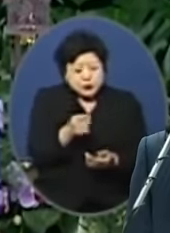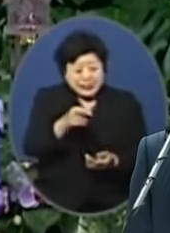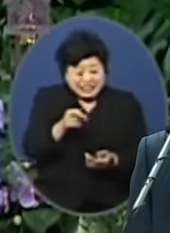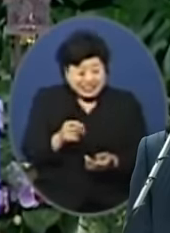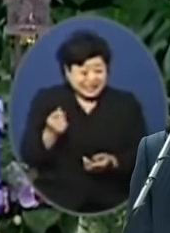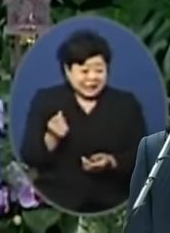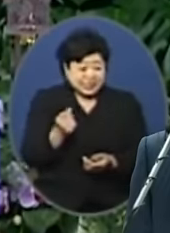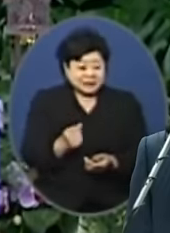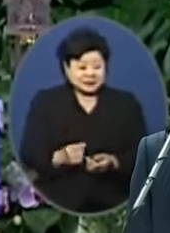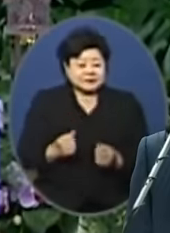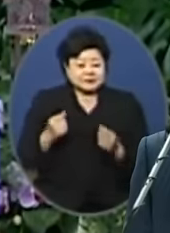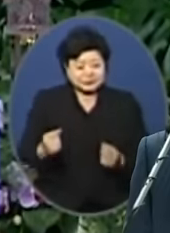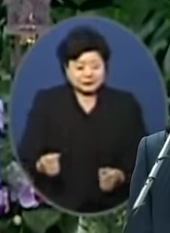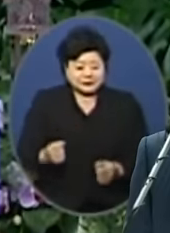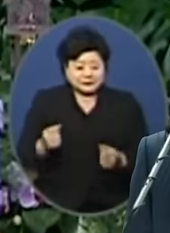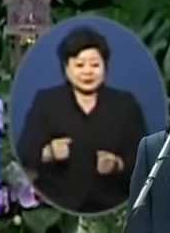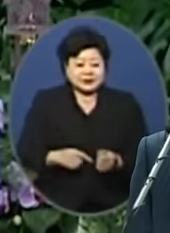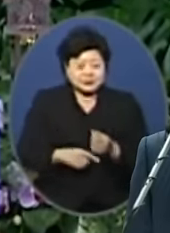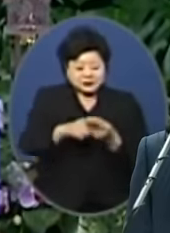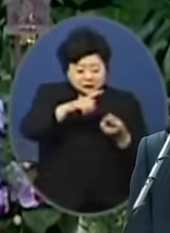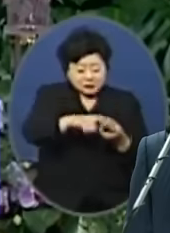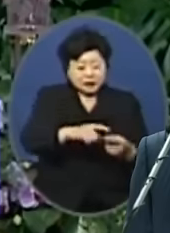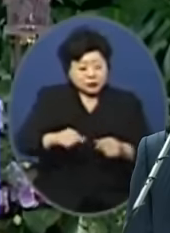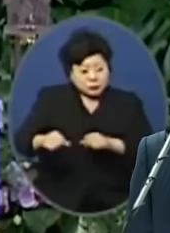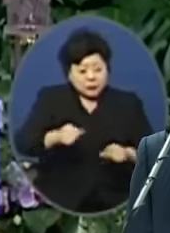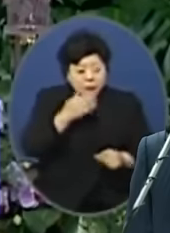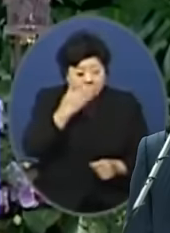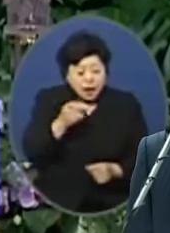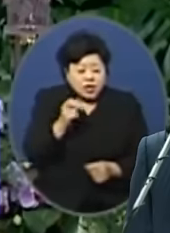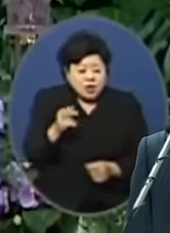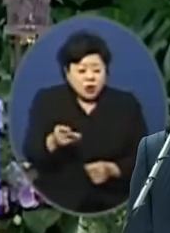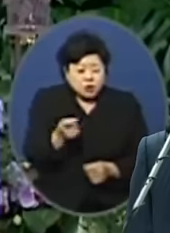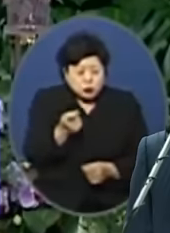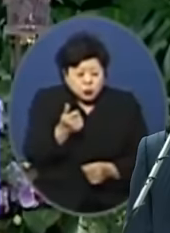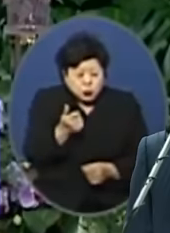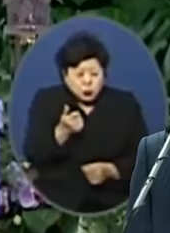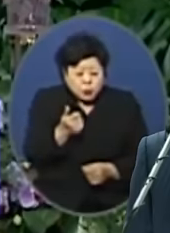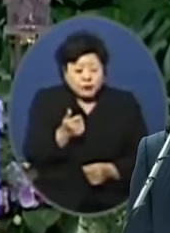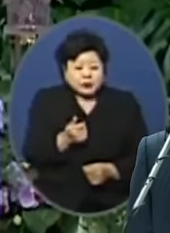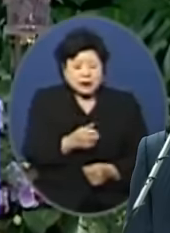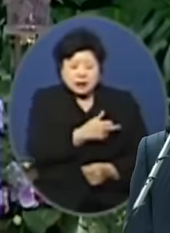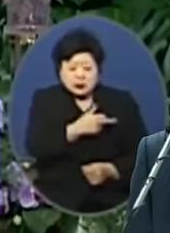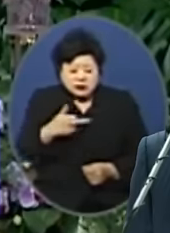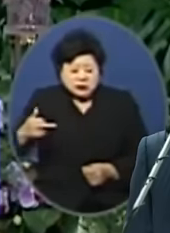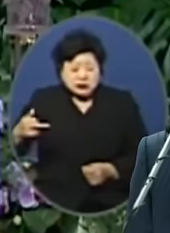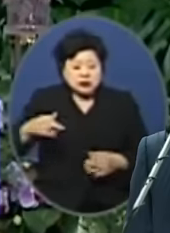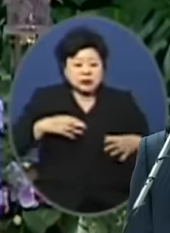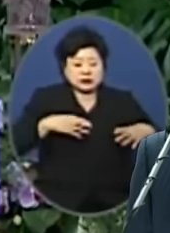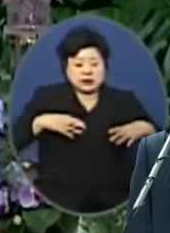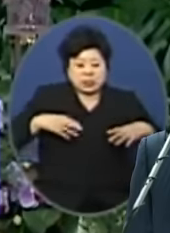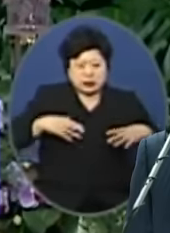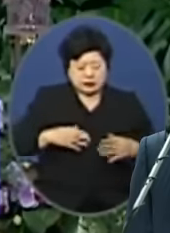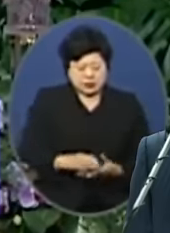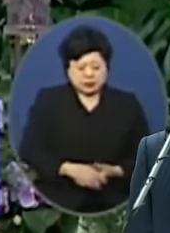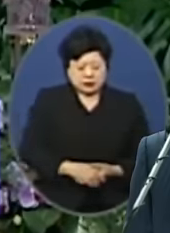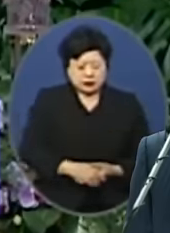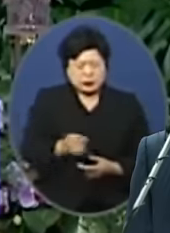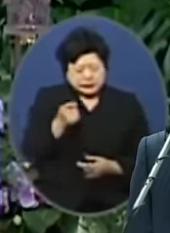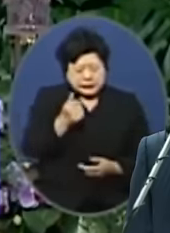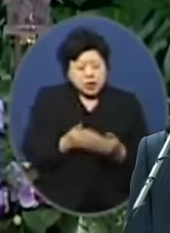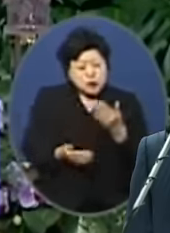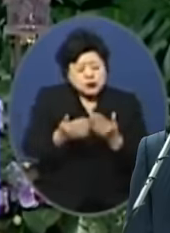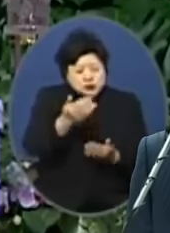키로서 상홍의 뜻대로 운행하나니 이와 같이 혀도 작은 지체로 돼 큰 것을 자랑하도다. 보라 얼마나 작은